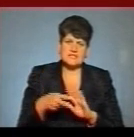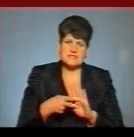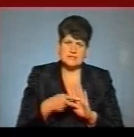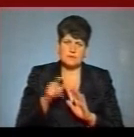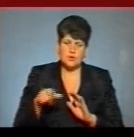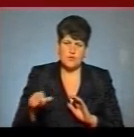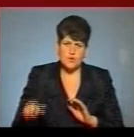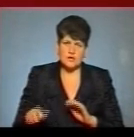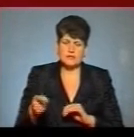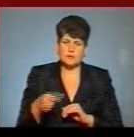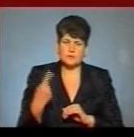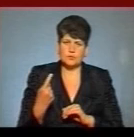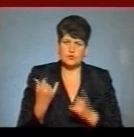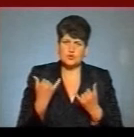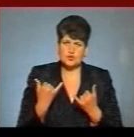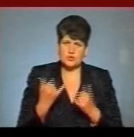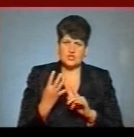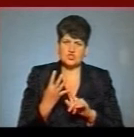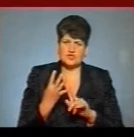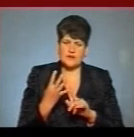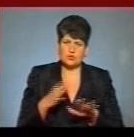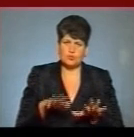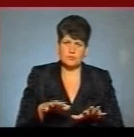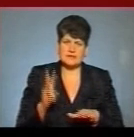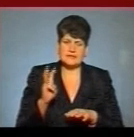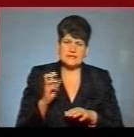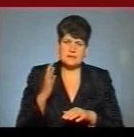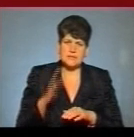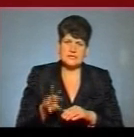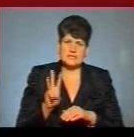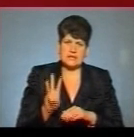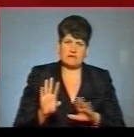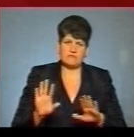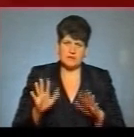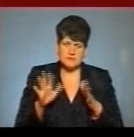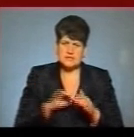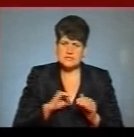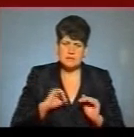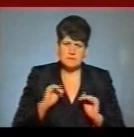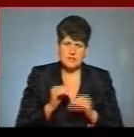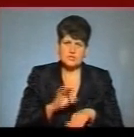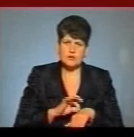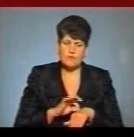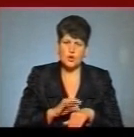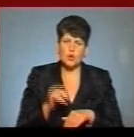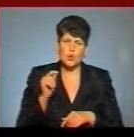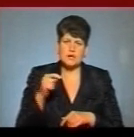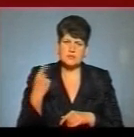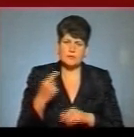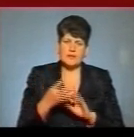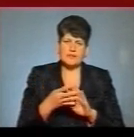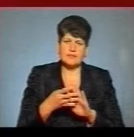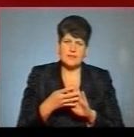хворих. Тернопільщина сьогодні на четвертому місці – 353 випадки. Найменше хворих у Луганській області –